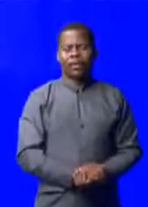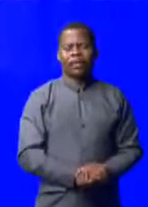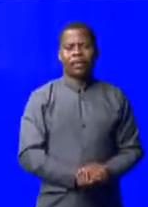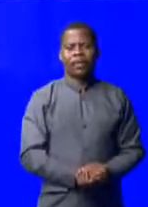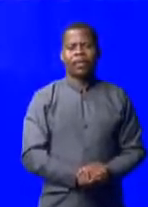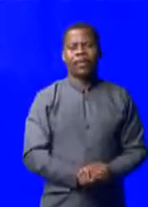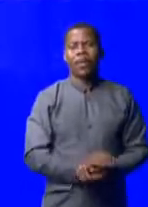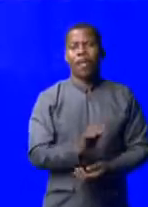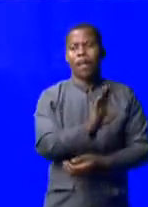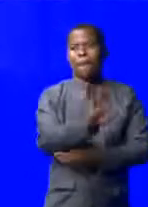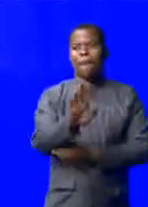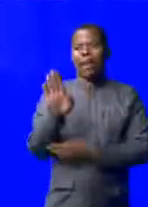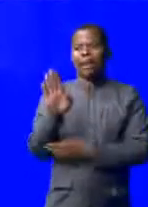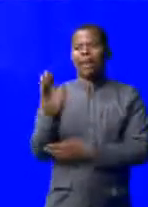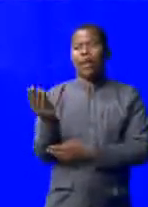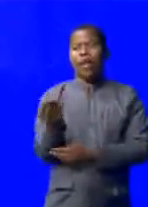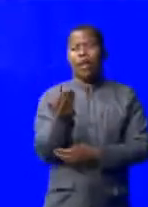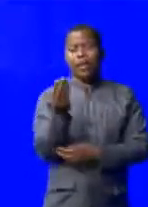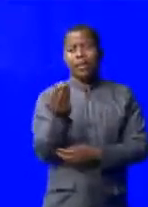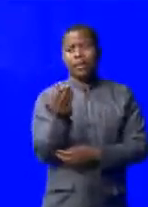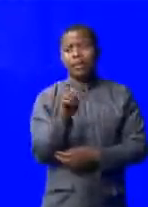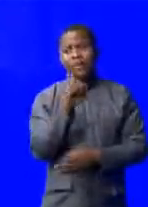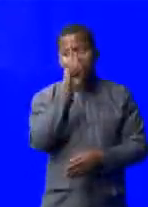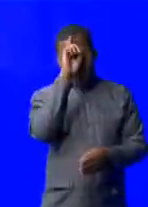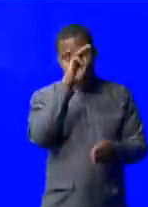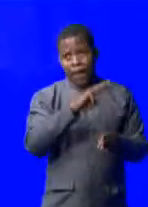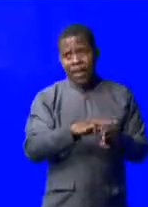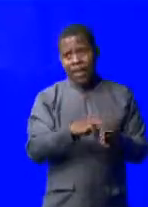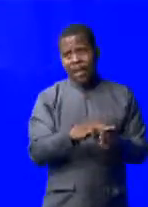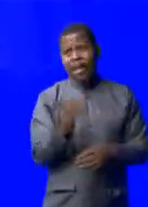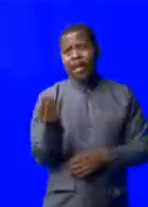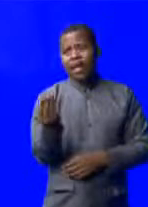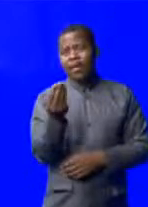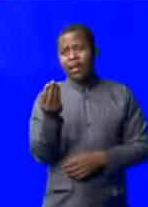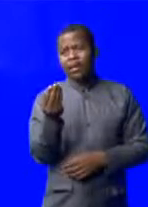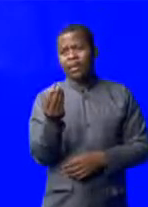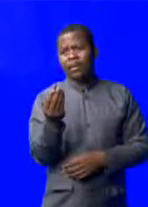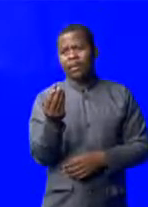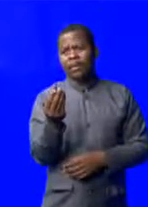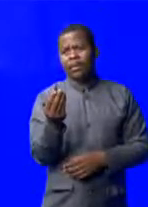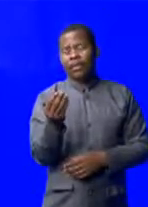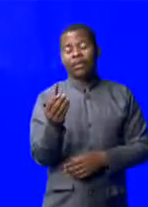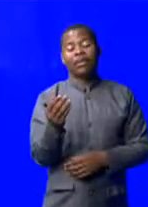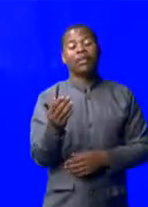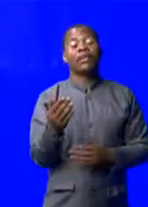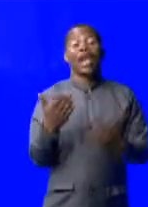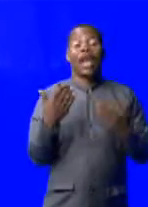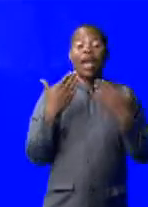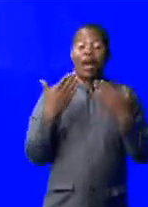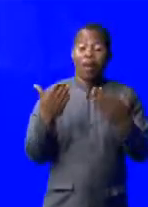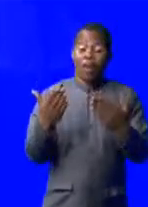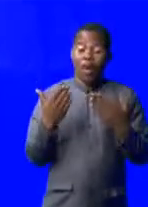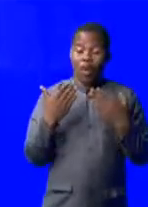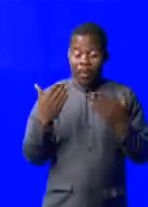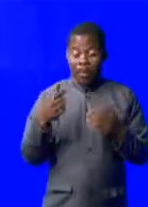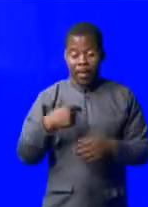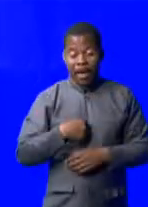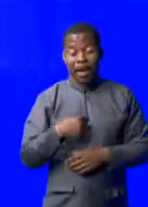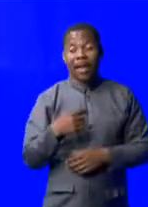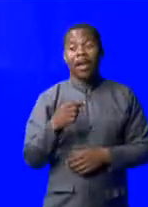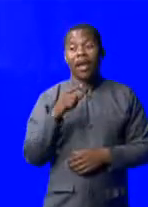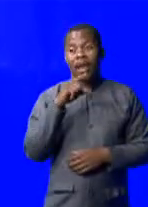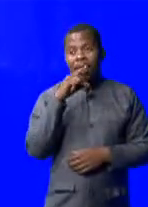ayethe wena waphakathi Ndlovukazi eh angibongelo sesihlalweni ligama